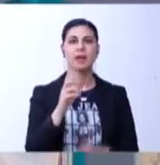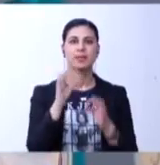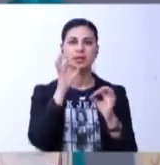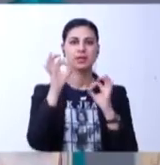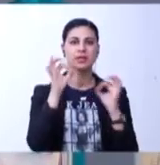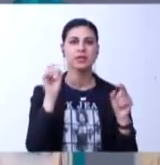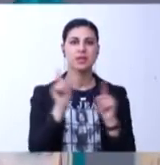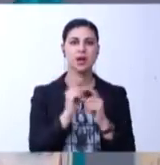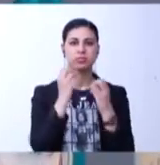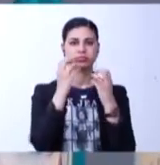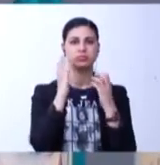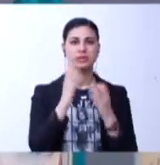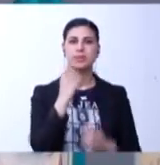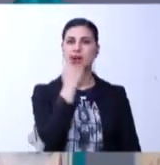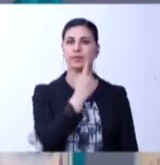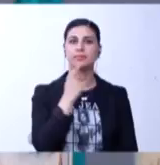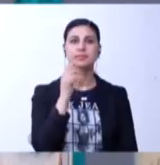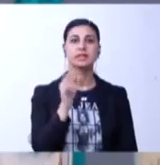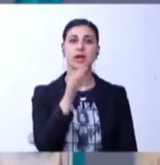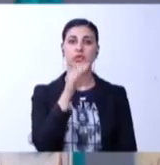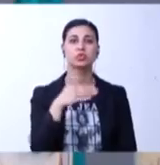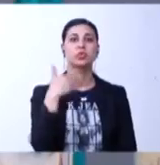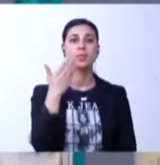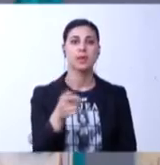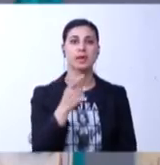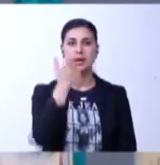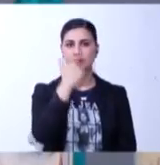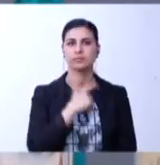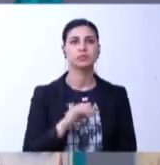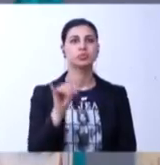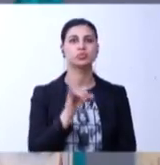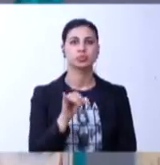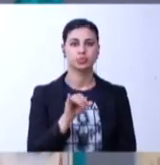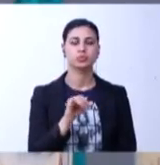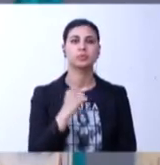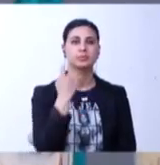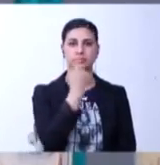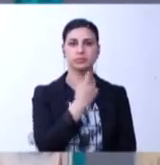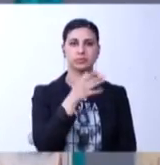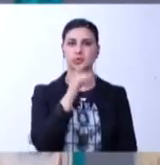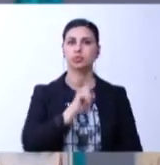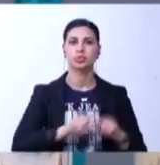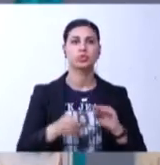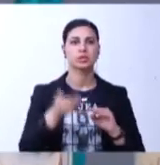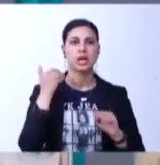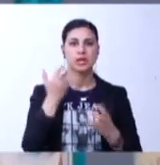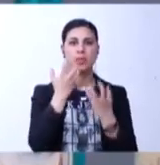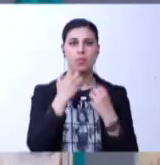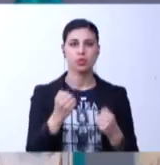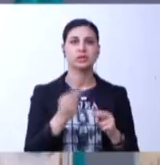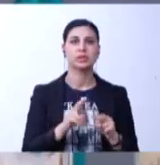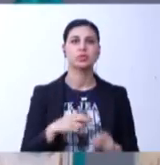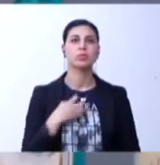ლაქები, შეუშუპდება ღრძილები და რაღაცა პერიოდის მერე ორთოდონტი იძულებული ხდება, რომ ბრეისები დროზე ადრე მოხსნას.